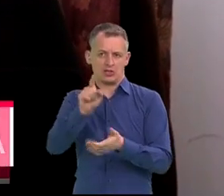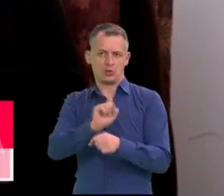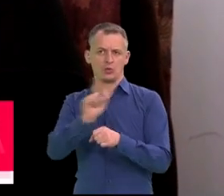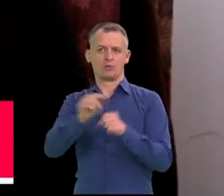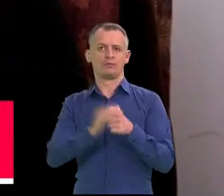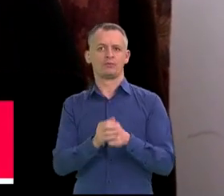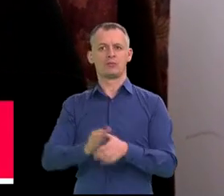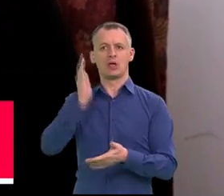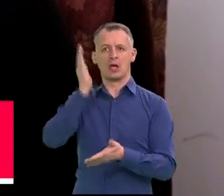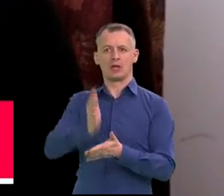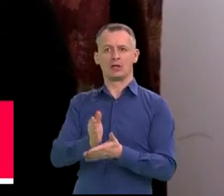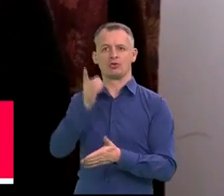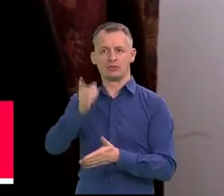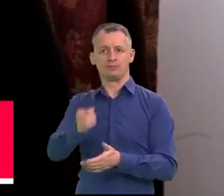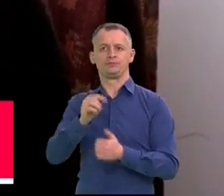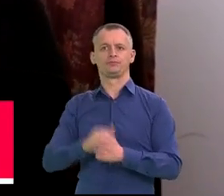că,